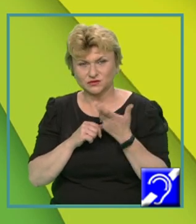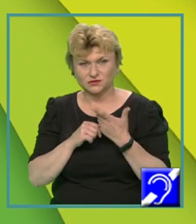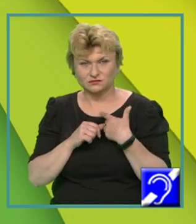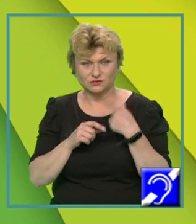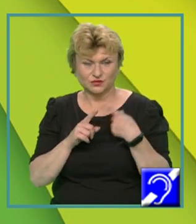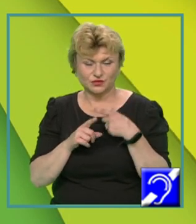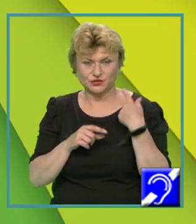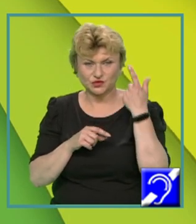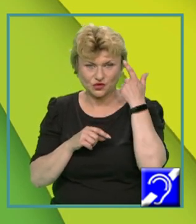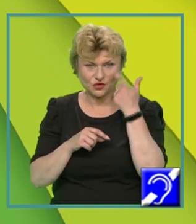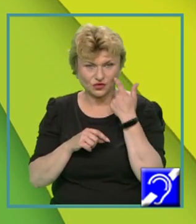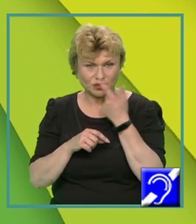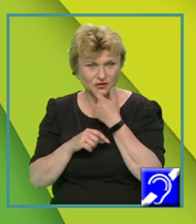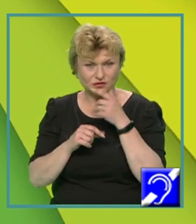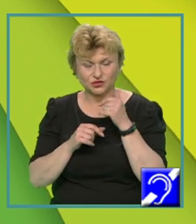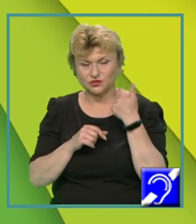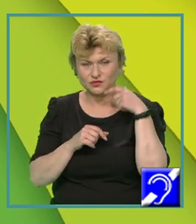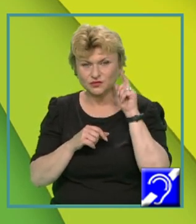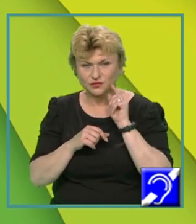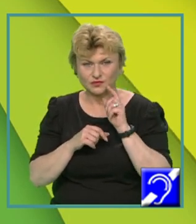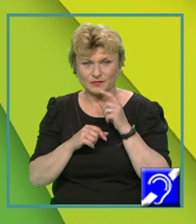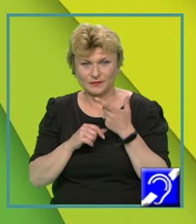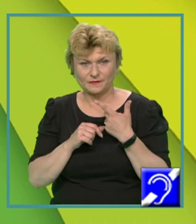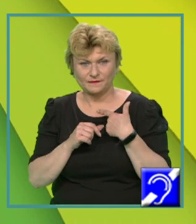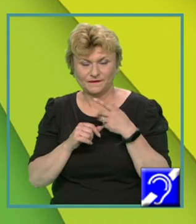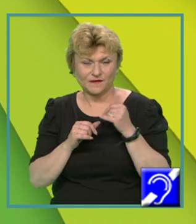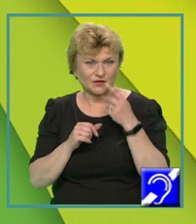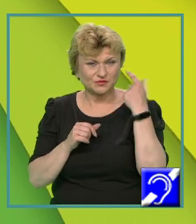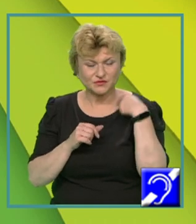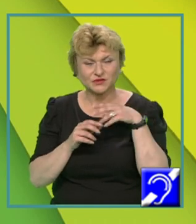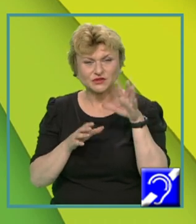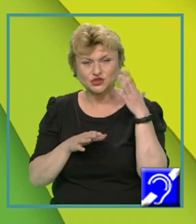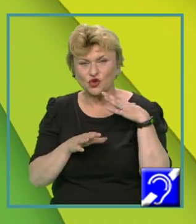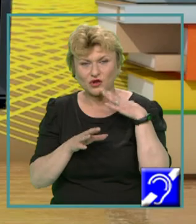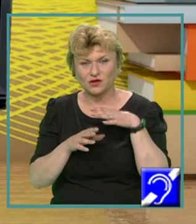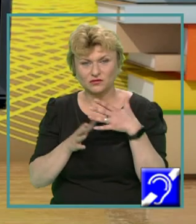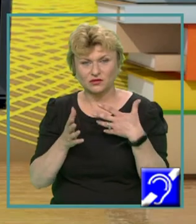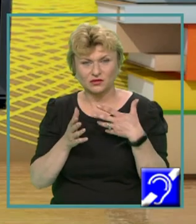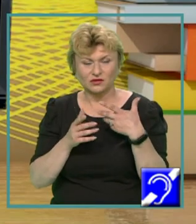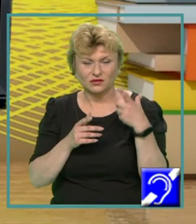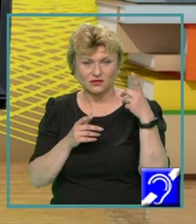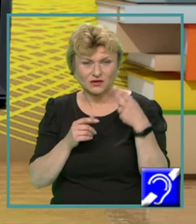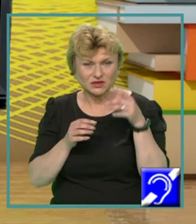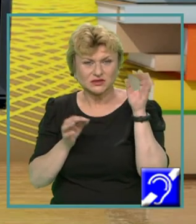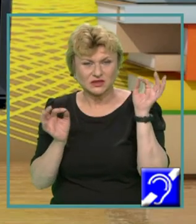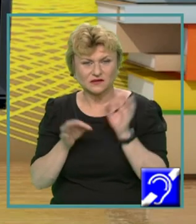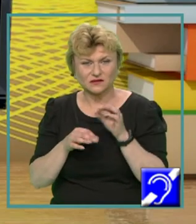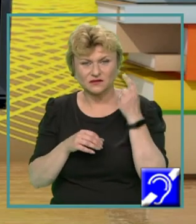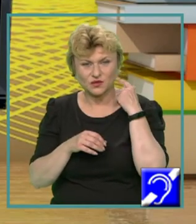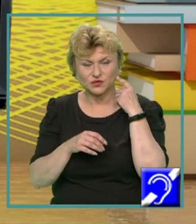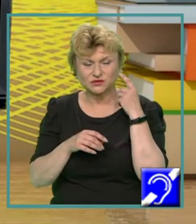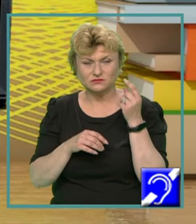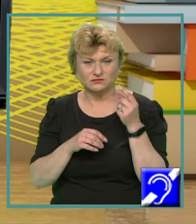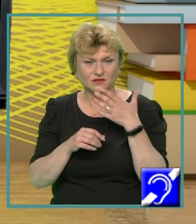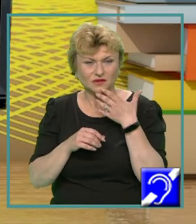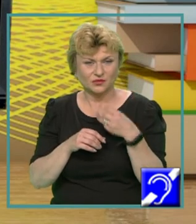și tracturile auditive spre creier și abia aici, în zona temporală, se formează senzația de auz. O leziune în urechea internă, ne pierdem